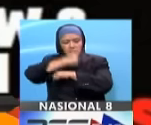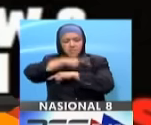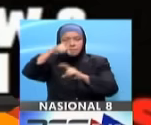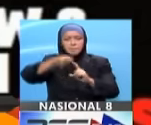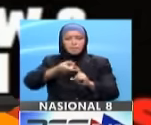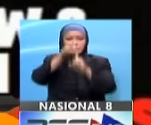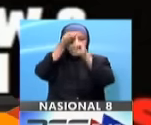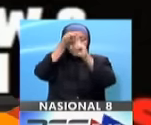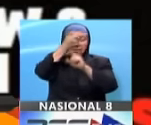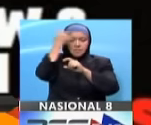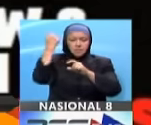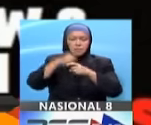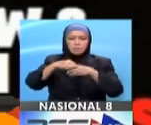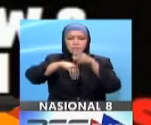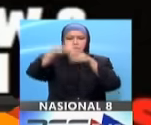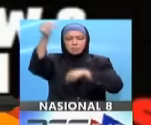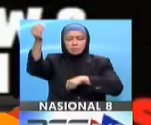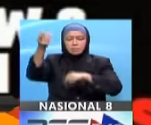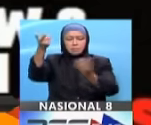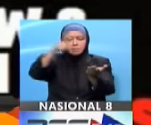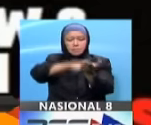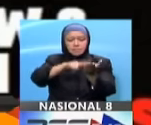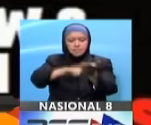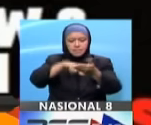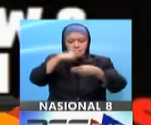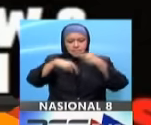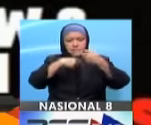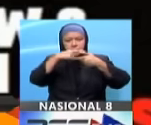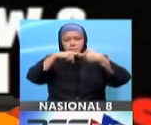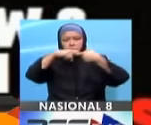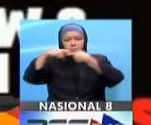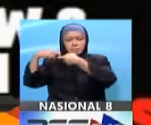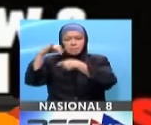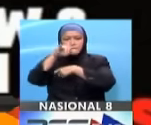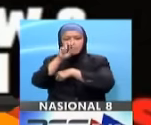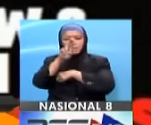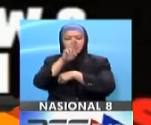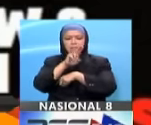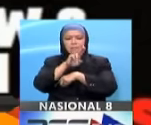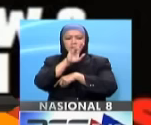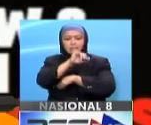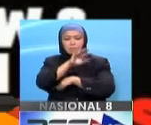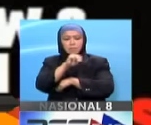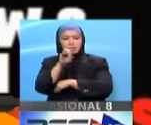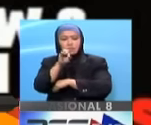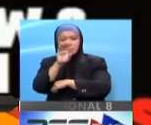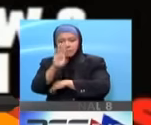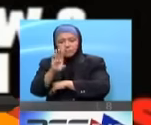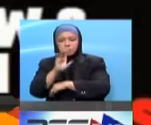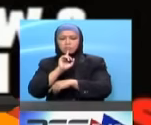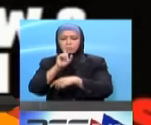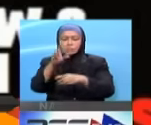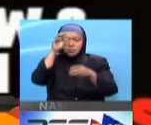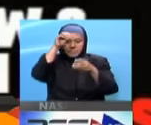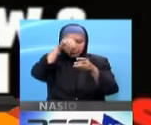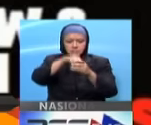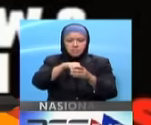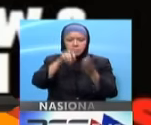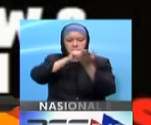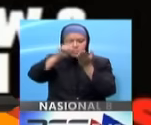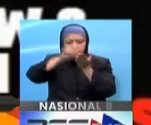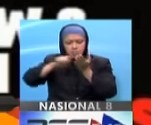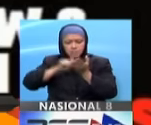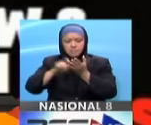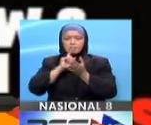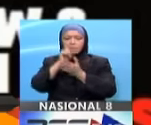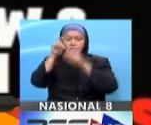kerana menyiarkan laporan berhubung isu One Malaysia Development Berhad, 1MDB, yang dikatakan mengandungi penerbitan yang boleh